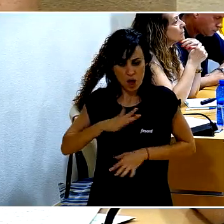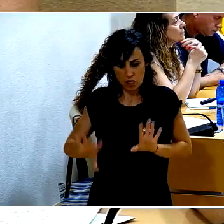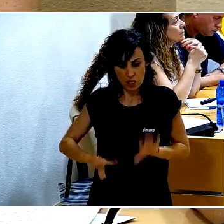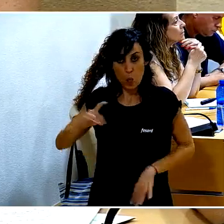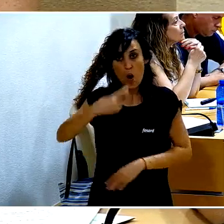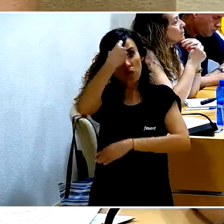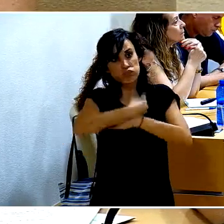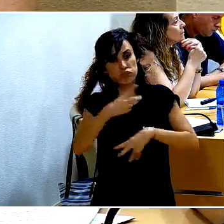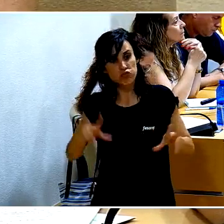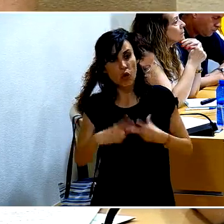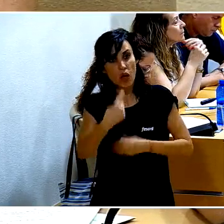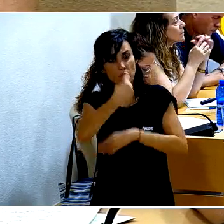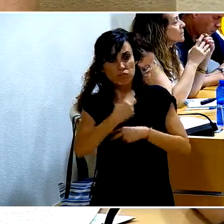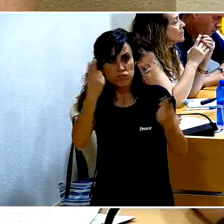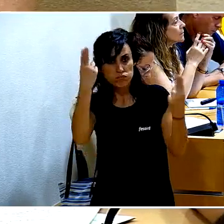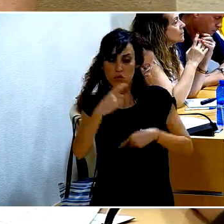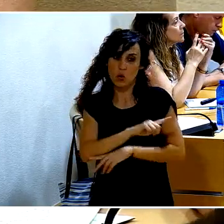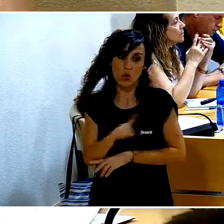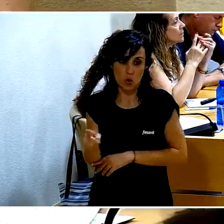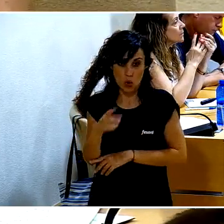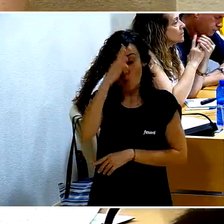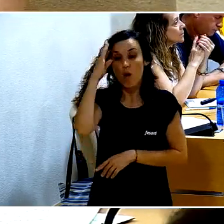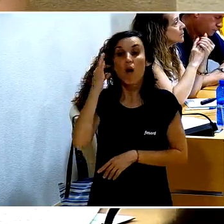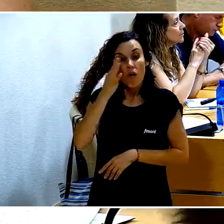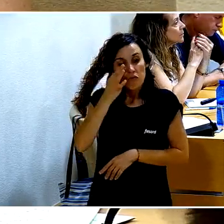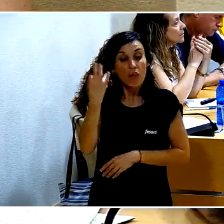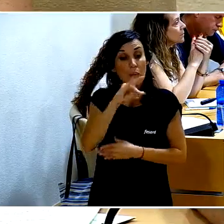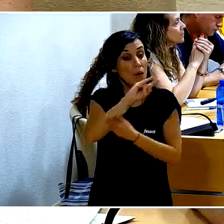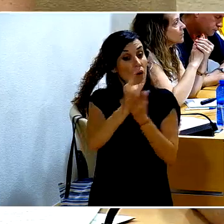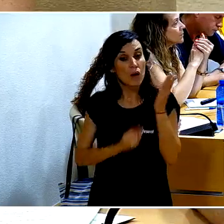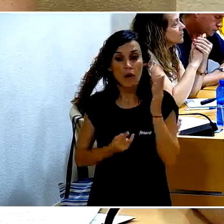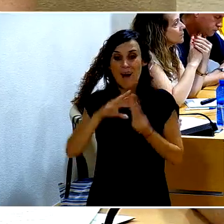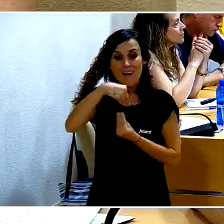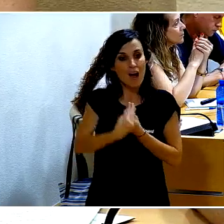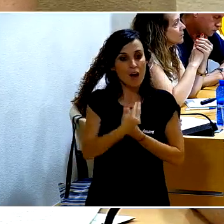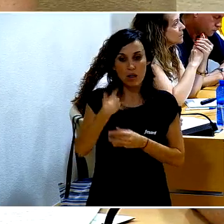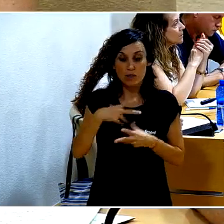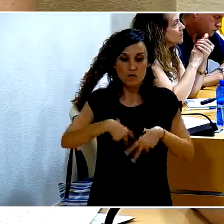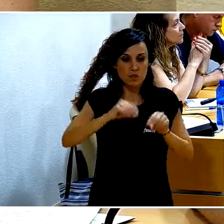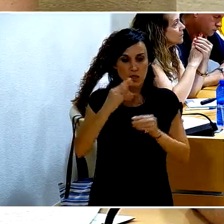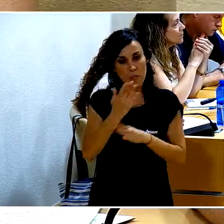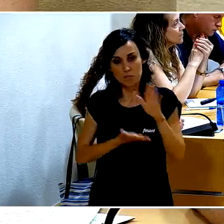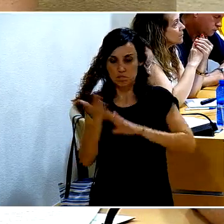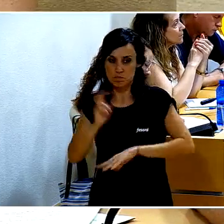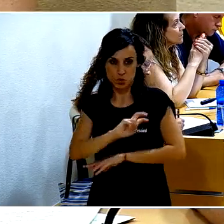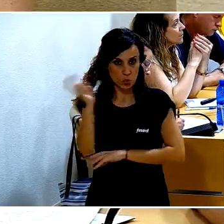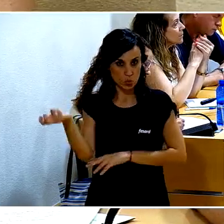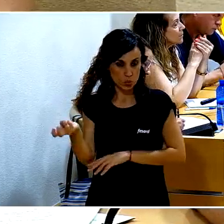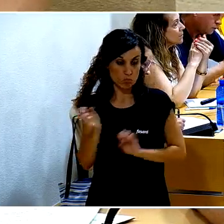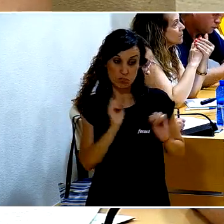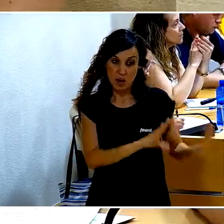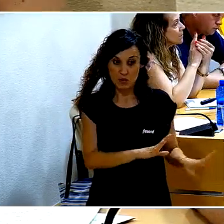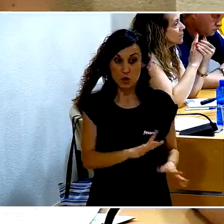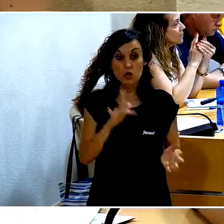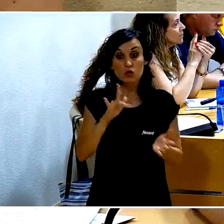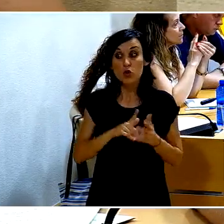la que li marcava la societat, encara que tingués que marxar de Canàries i deixar-ho tot enrere. El dia que va vindre Carla